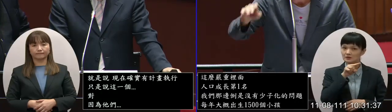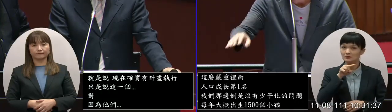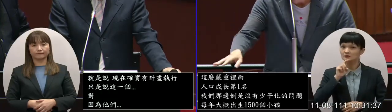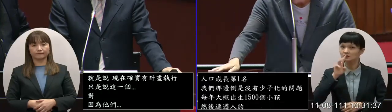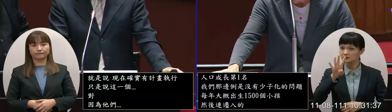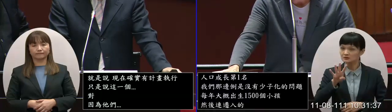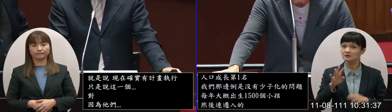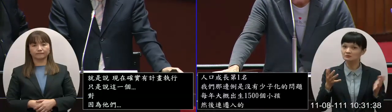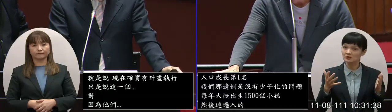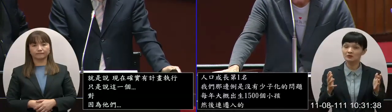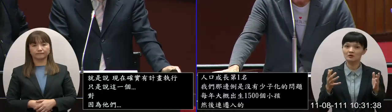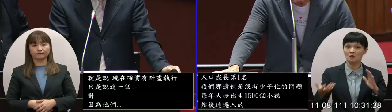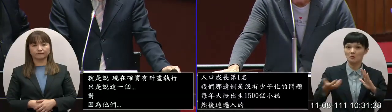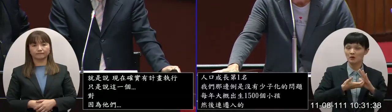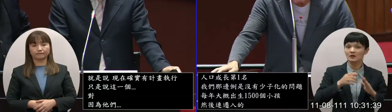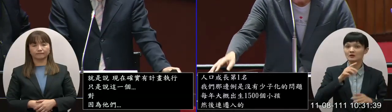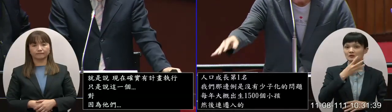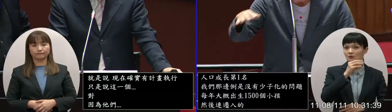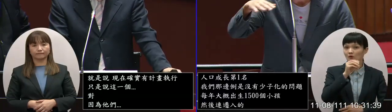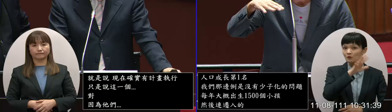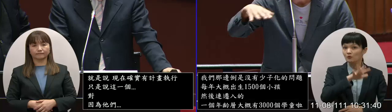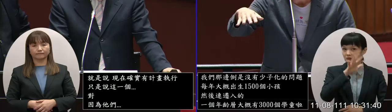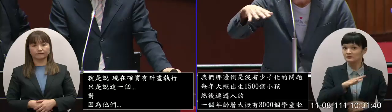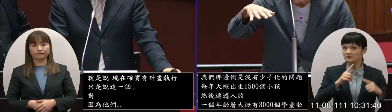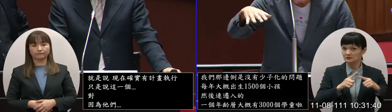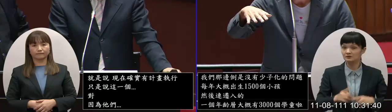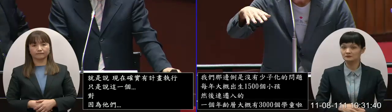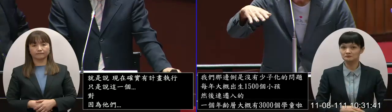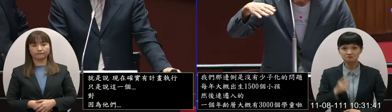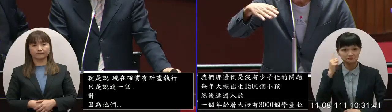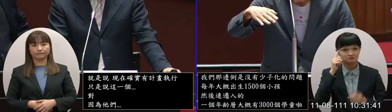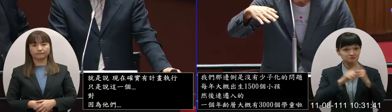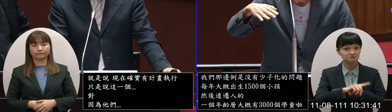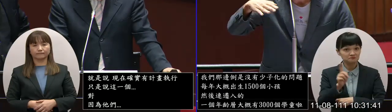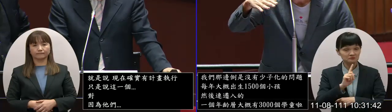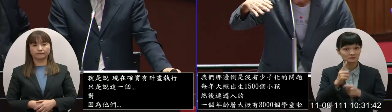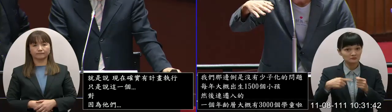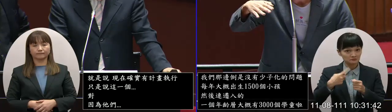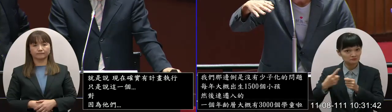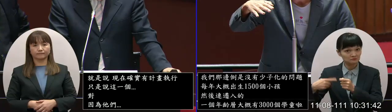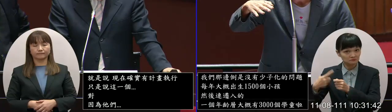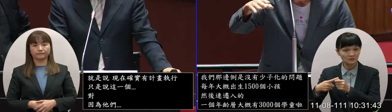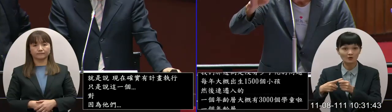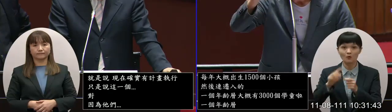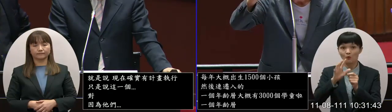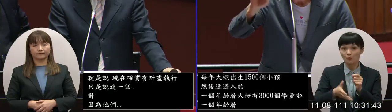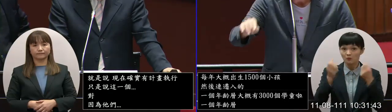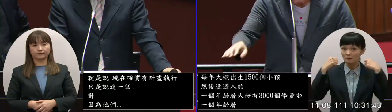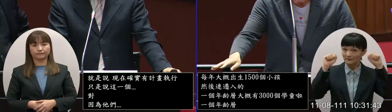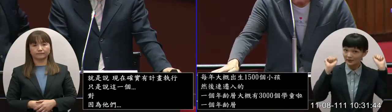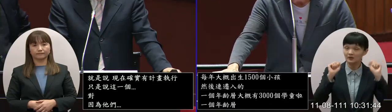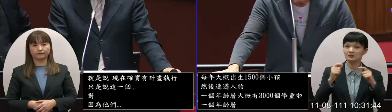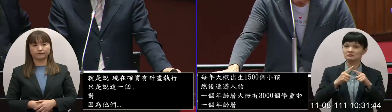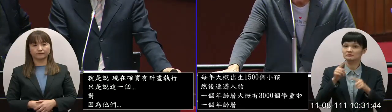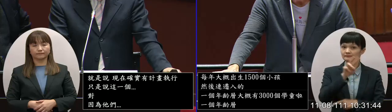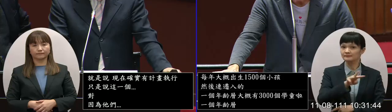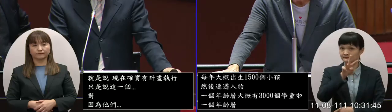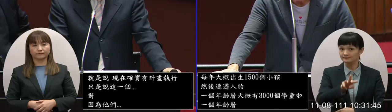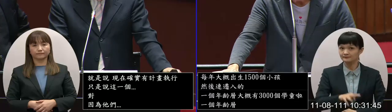概有45000人，意思就是说每年哦，国中生毕业哈，哦，大概有